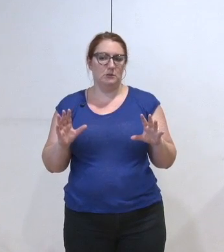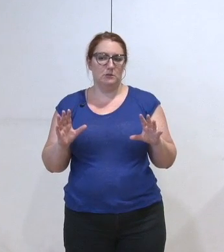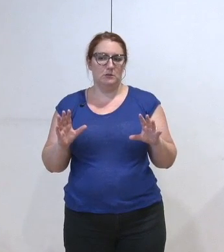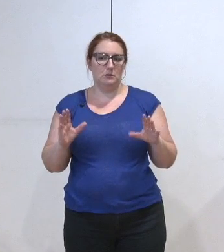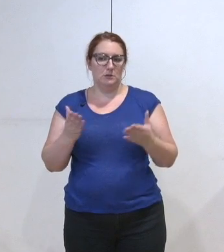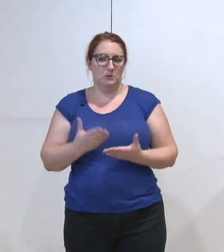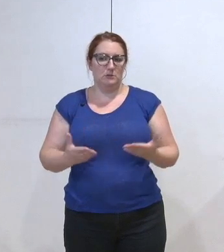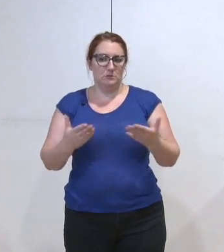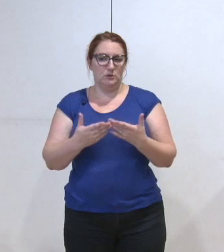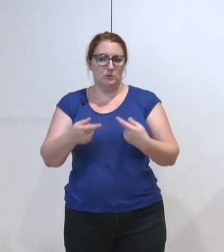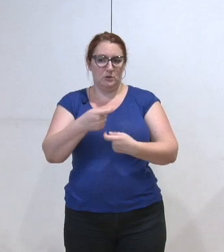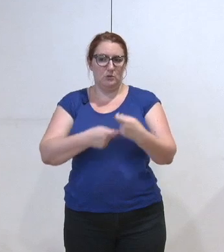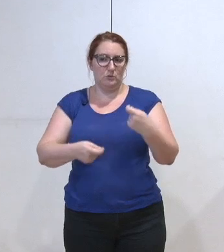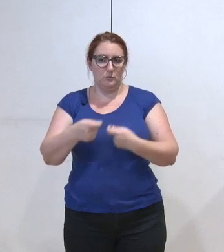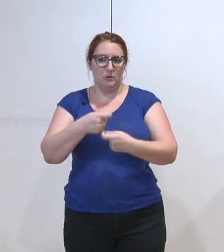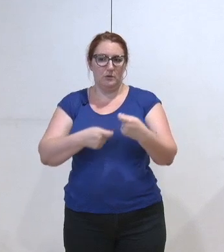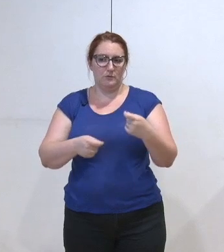situation économique